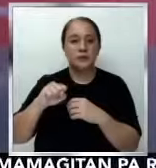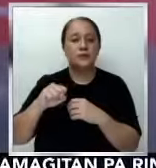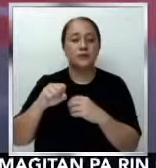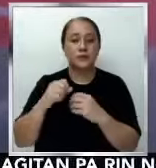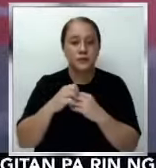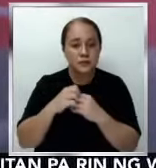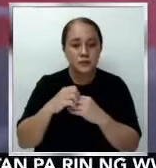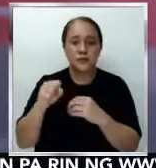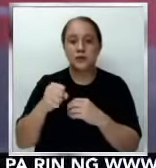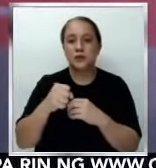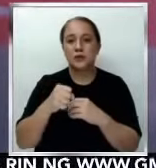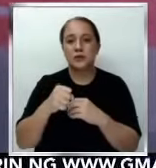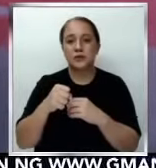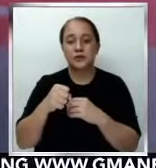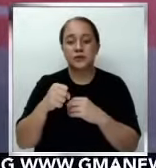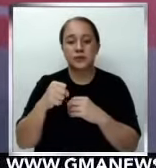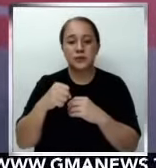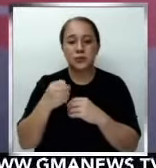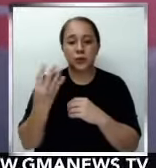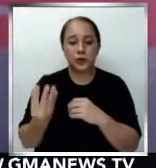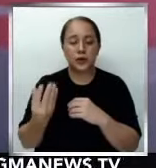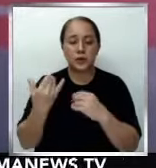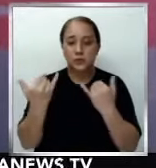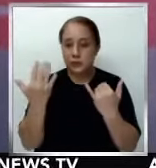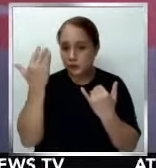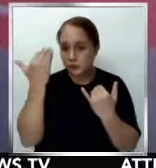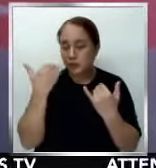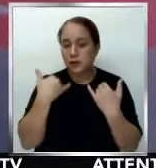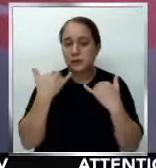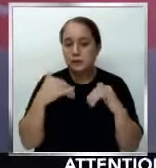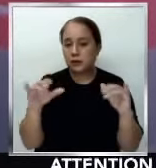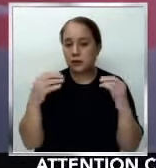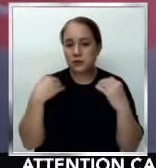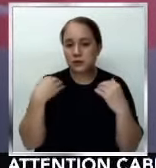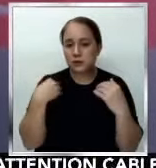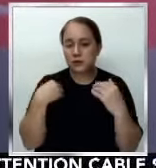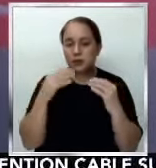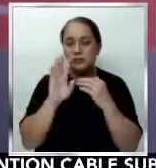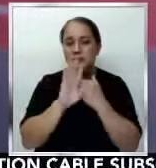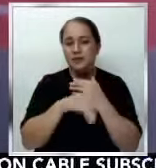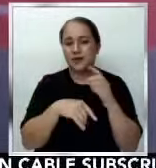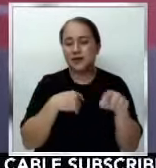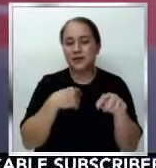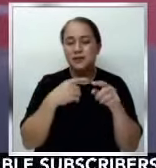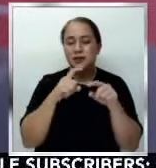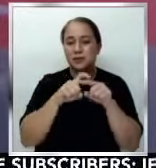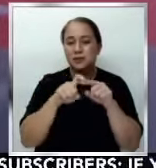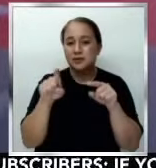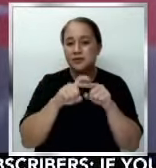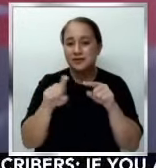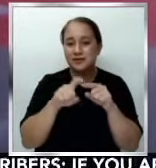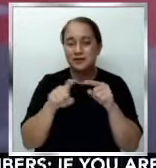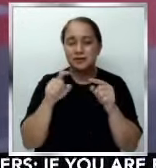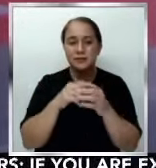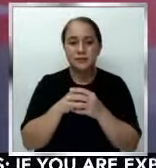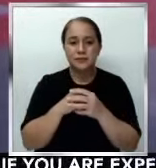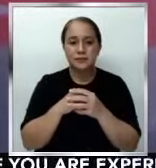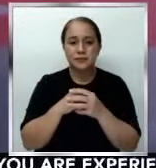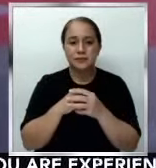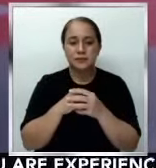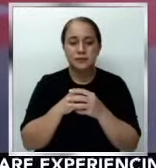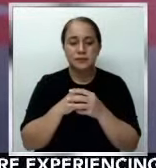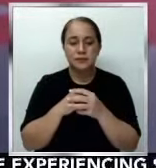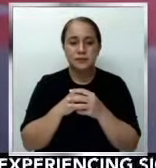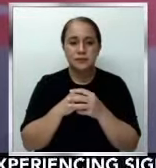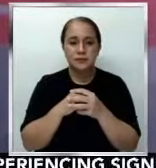ng Bagyong Odette. Hanggang ngayon kasi, hindi pa rin tuluyang na ibabalik ang supply ng kuryente roon. At nakatutok si James